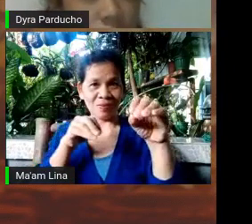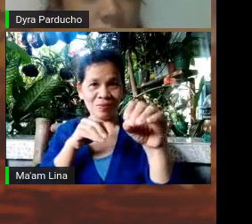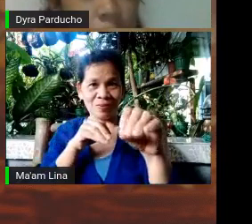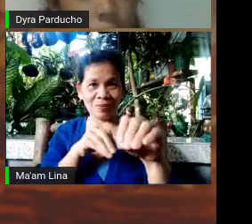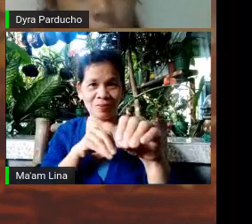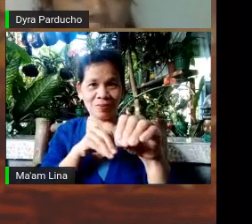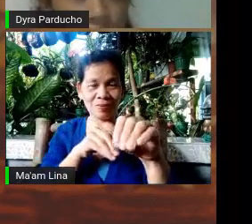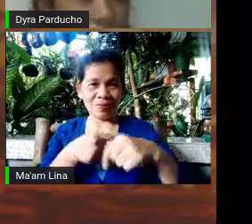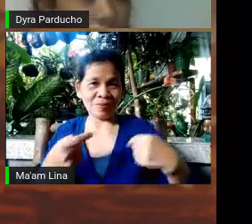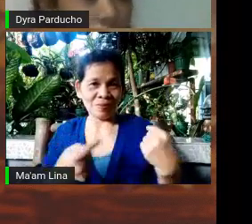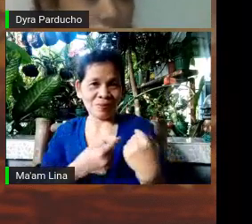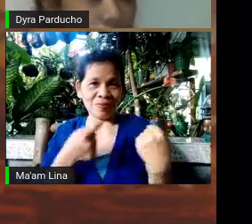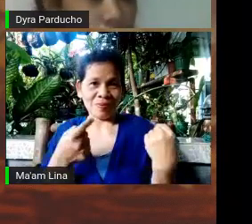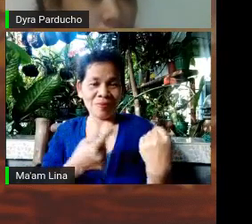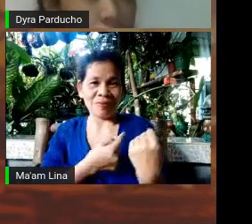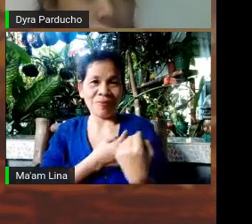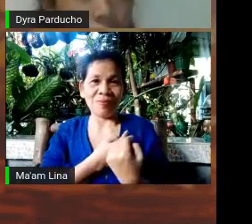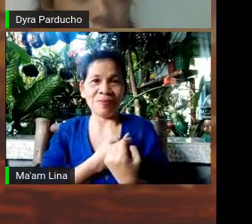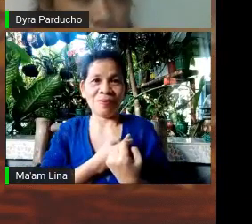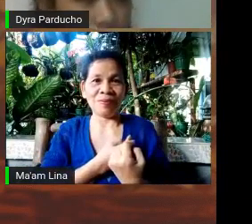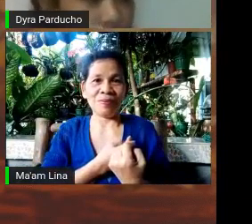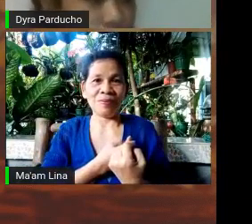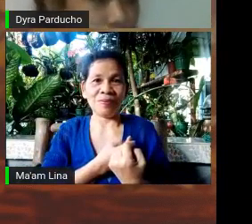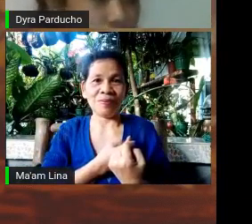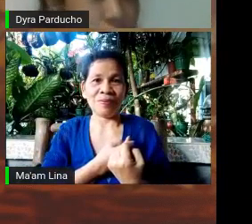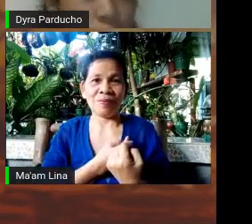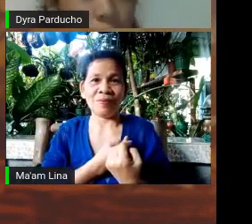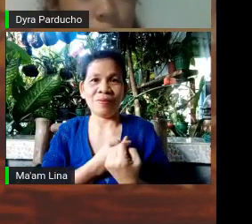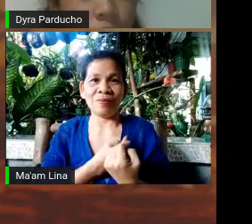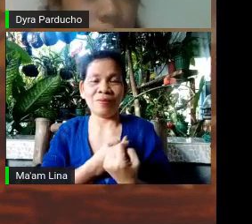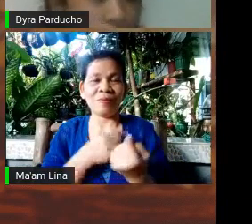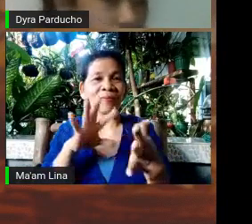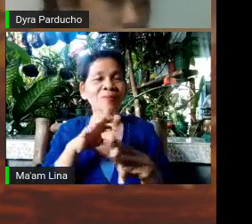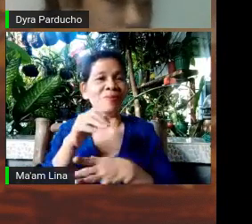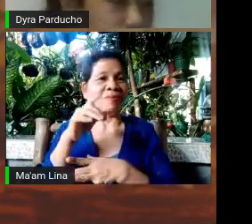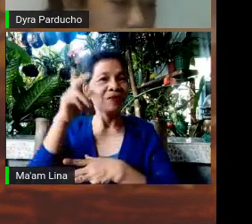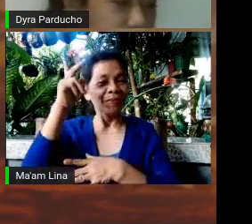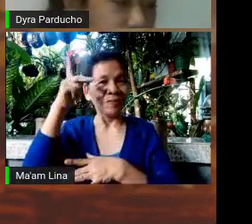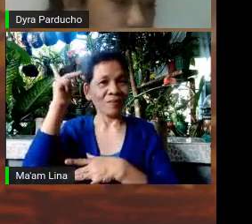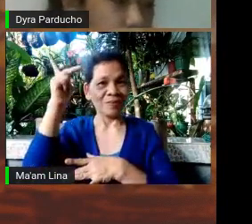ng kasalanan po ng saserdote po doon po